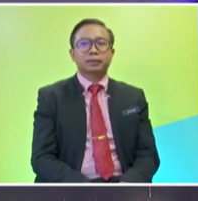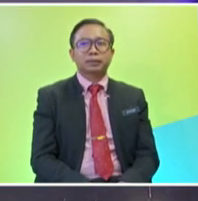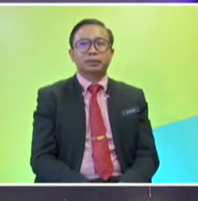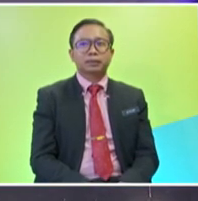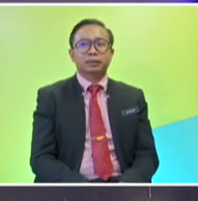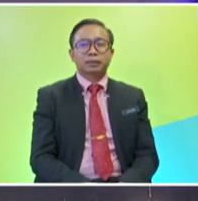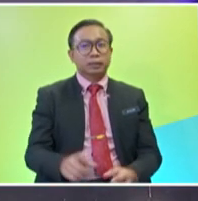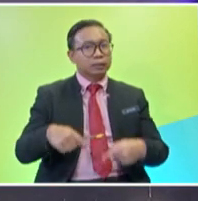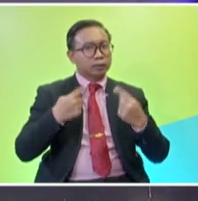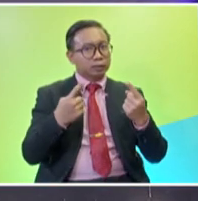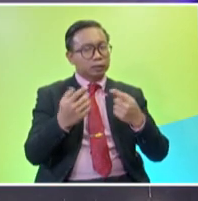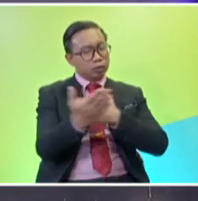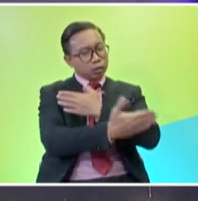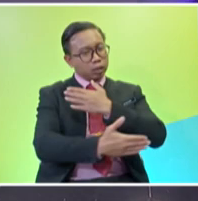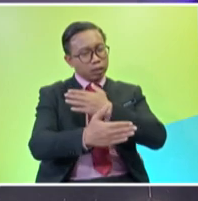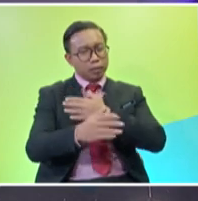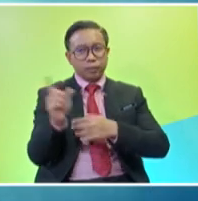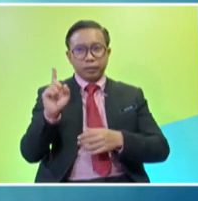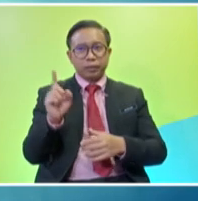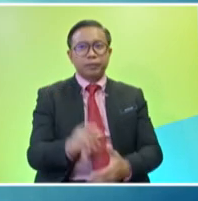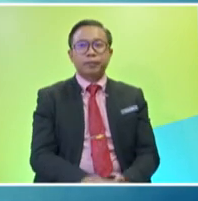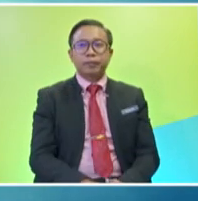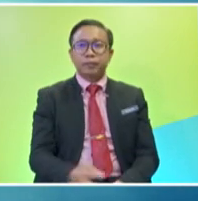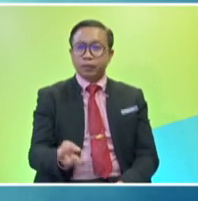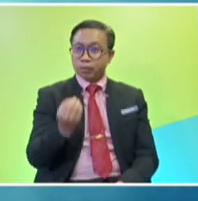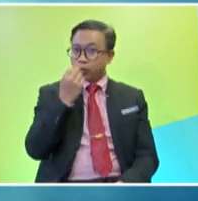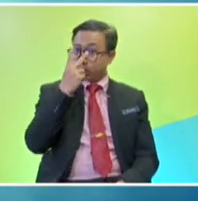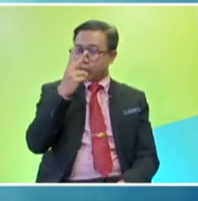pergi ke negara mana lepas nih